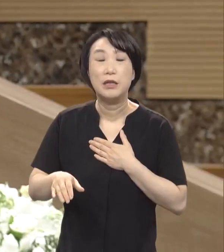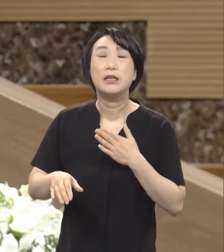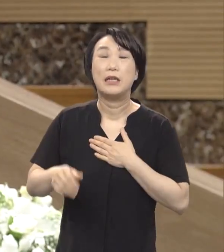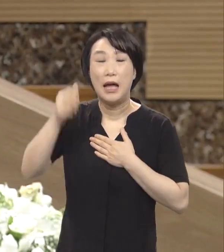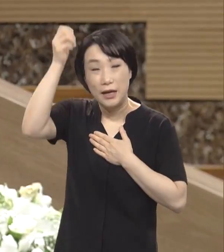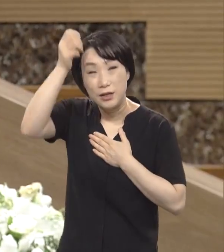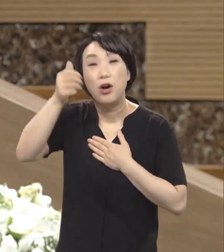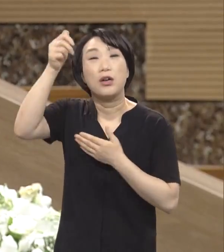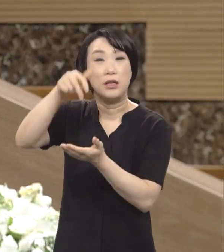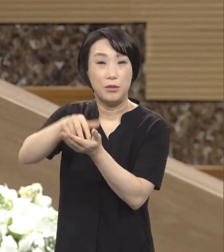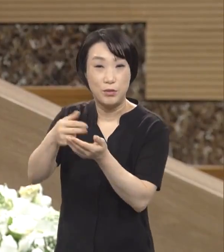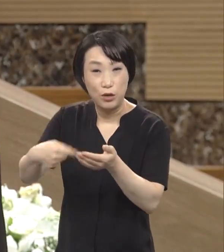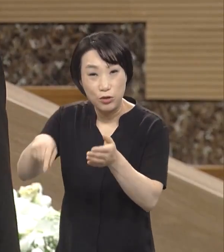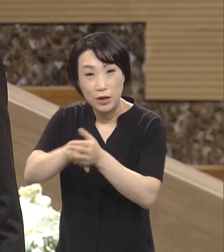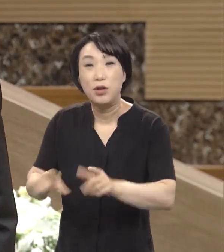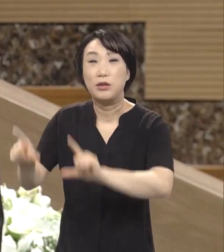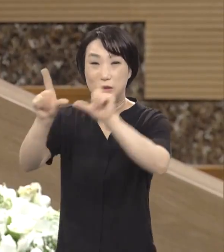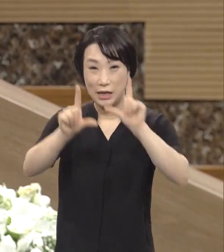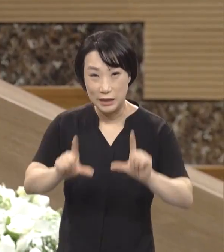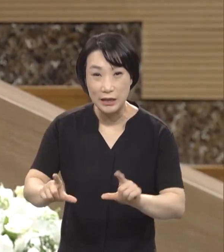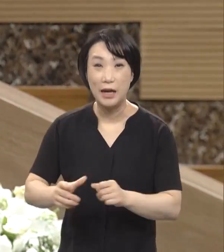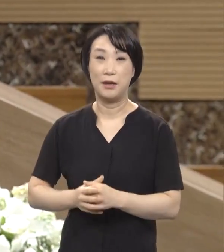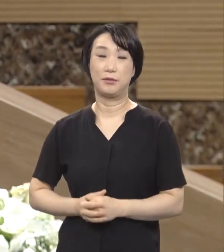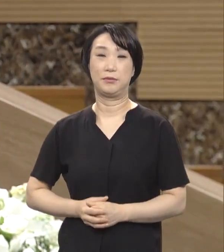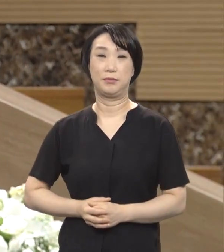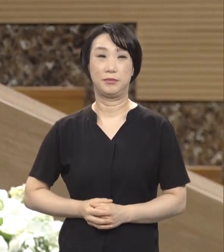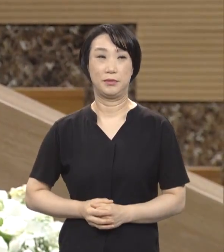내 영의 사정을 위해 산다.